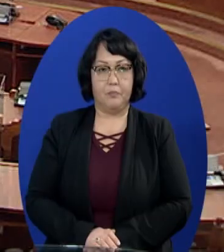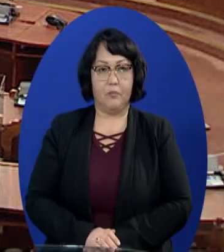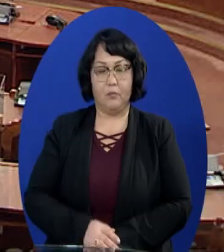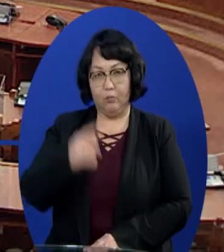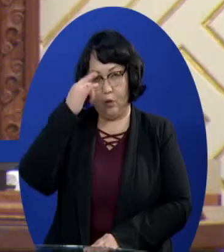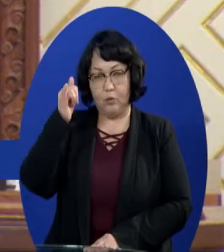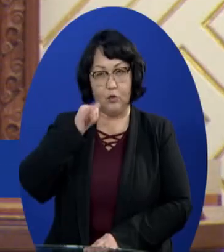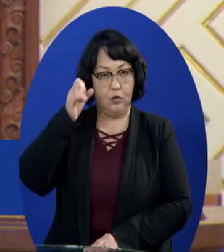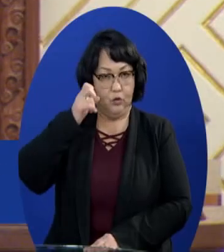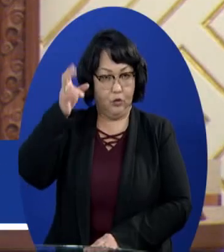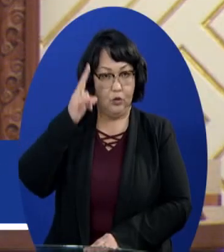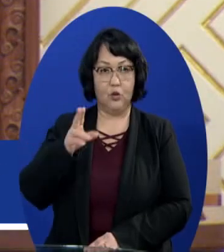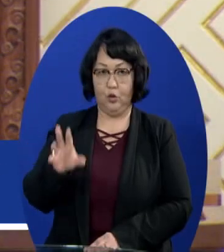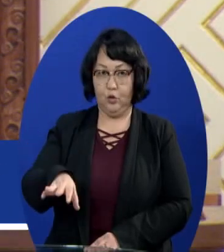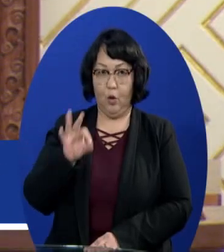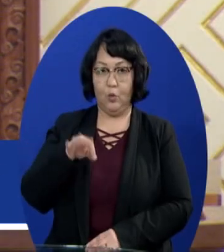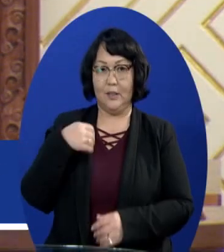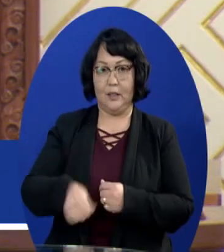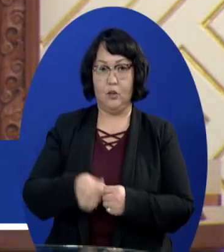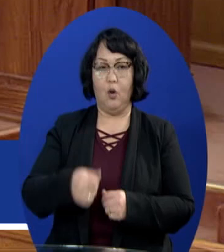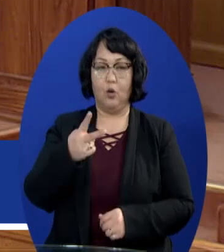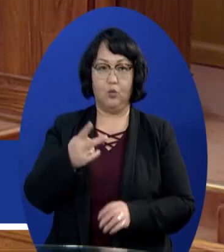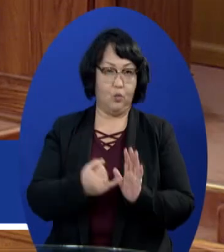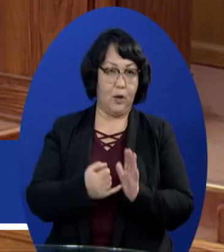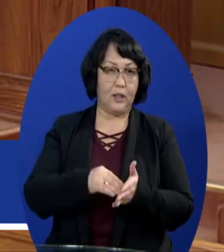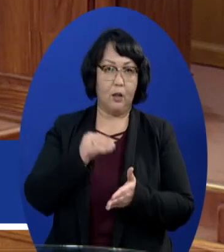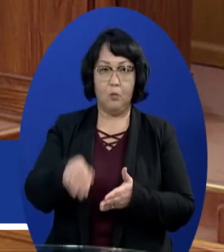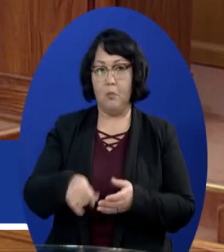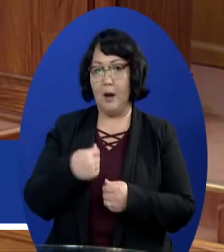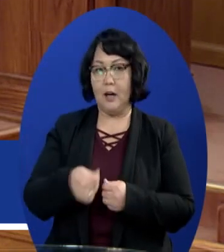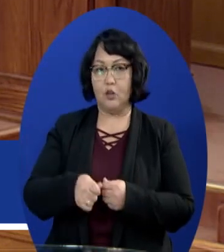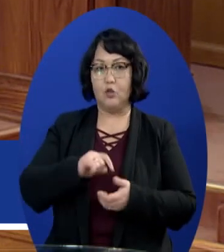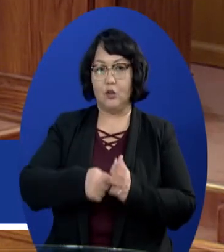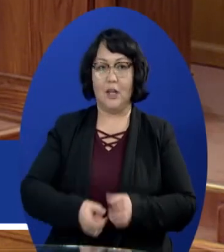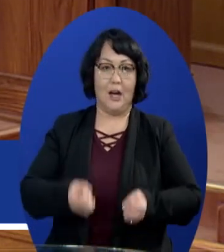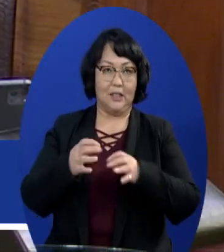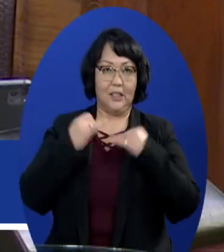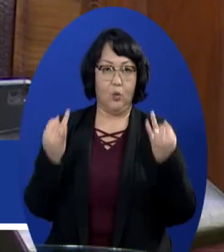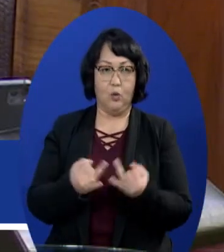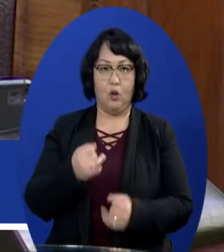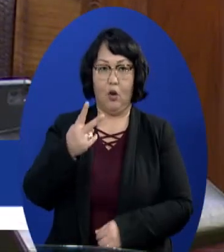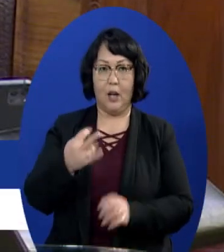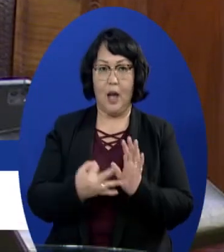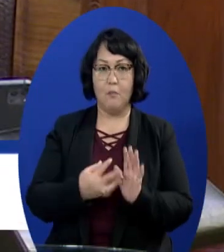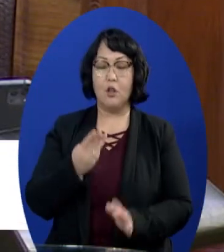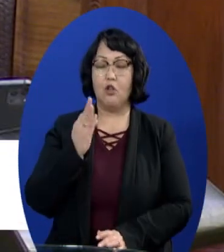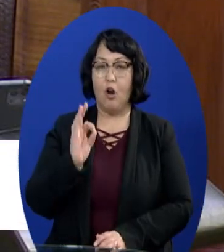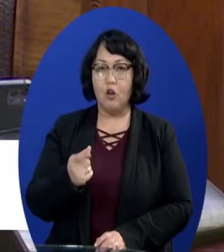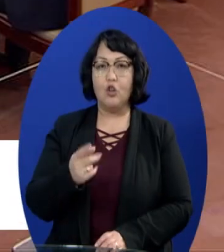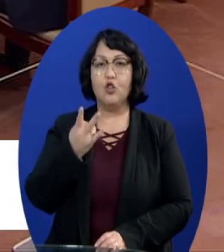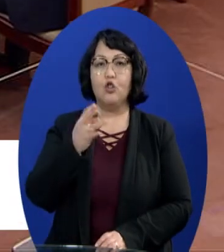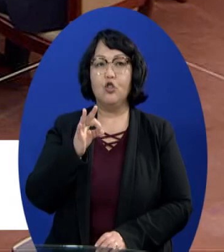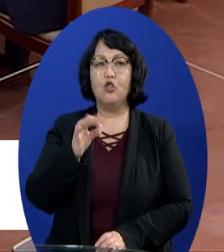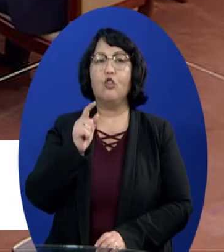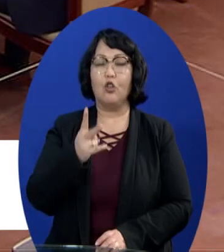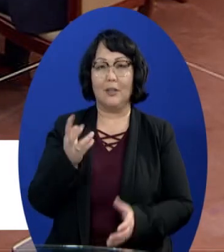Монгол улсын ерөнхийлөгч ээлжийн сонгуулийн зардалд 26 тэрбум төгрөг гарах тооцоо гарсан. Харин улсын хурлын 28 дугаар тойргийн нөхөн сонгуульд 900 сая төгрөг